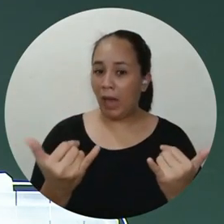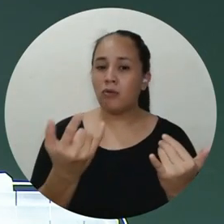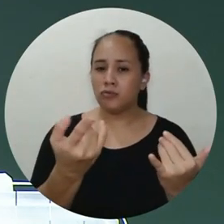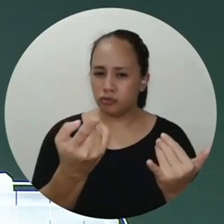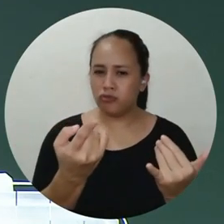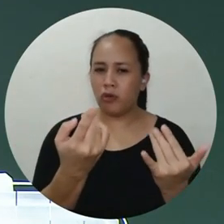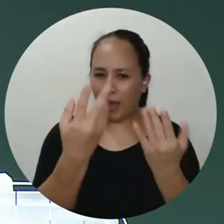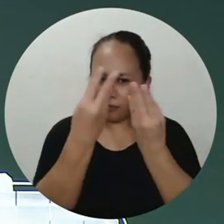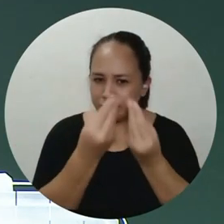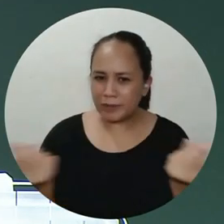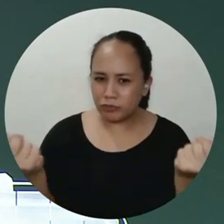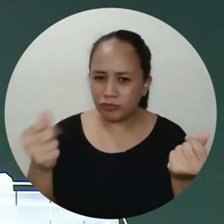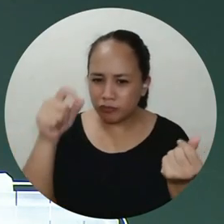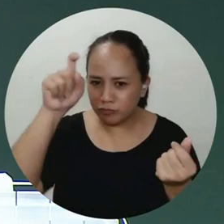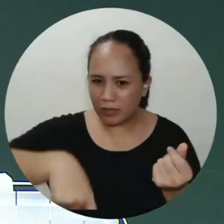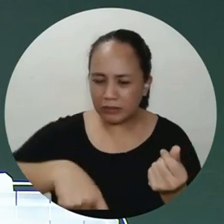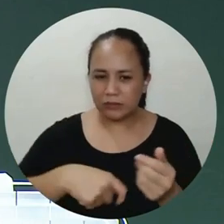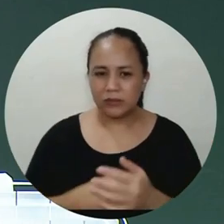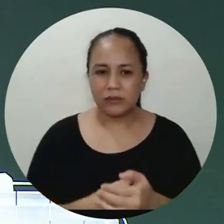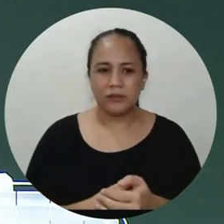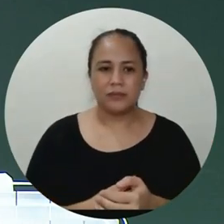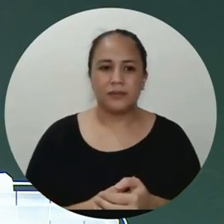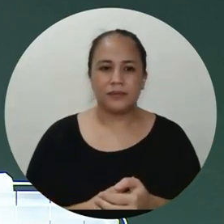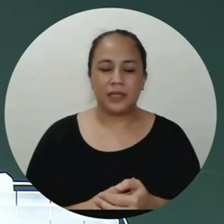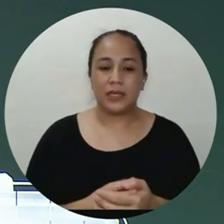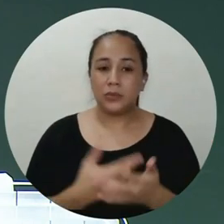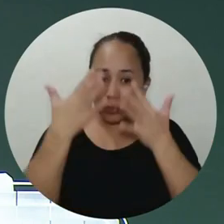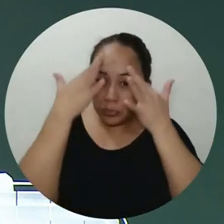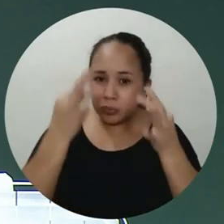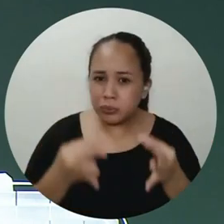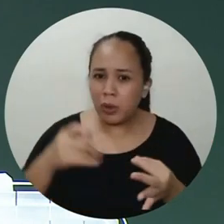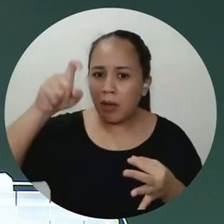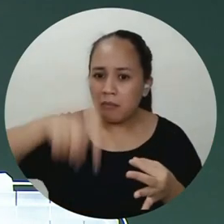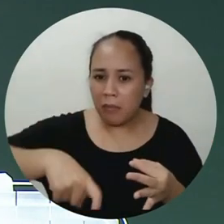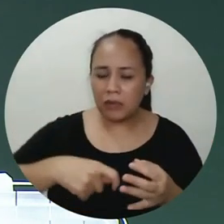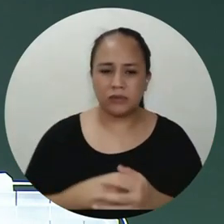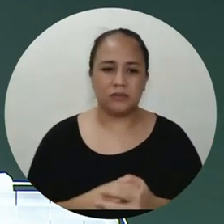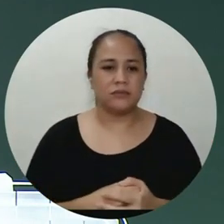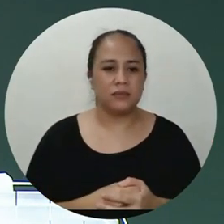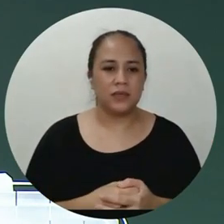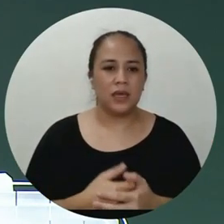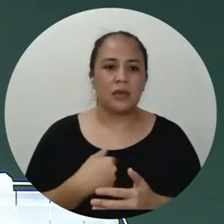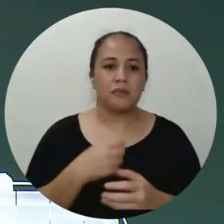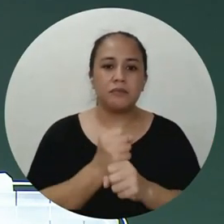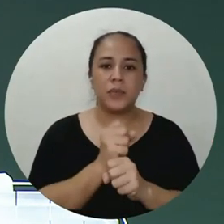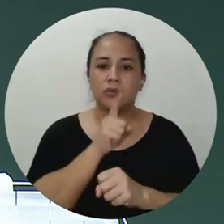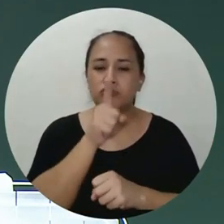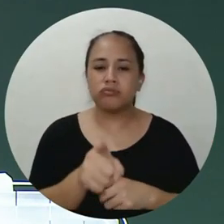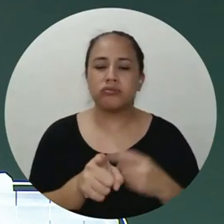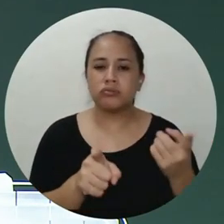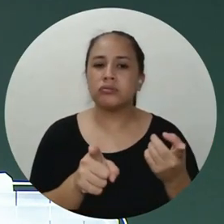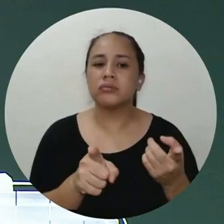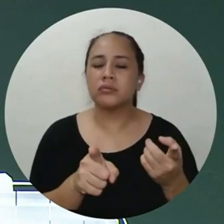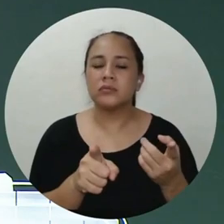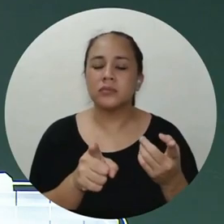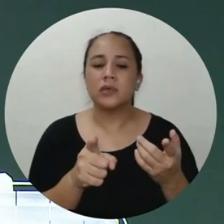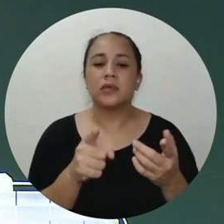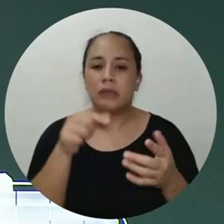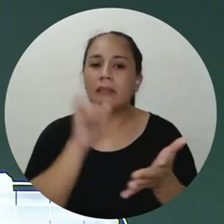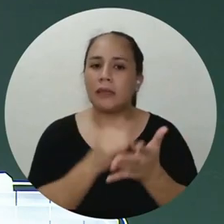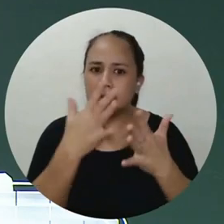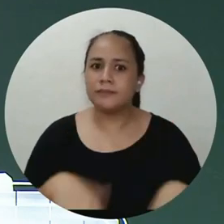확실한 분명한 자세 그게 더 중요해요. And to become sure and to have it accurately, that's what is important. 자